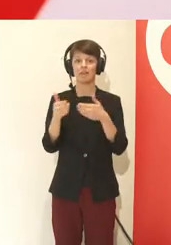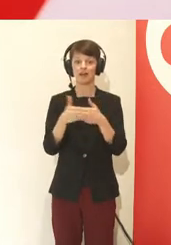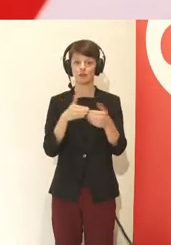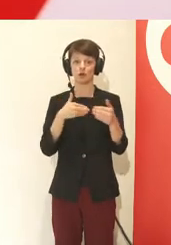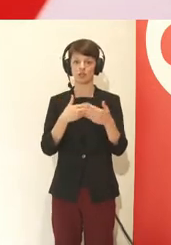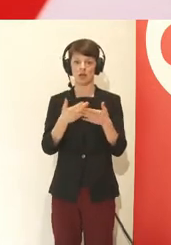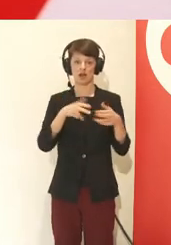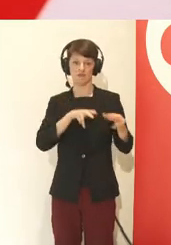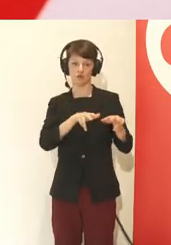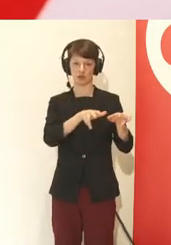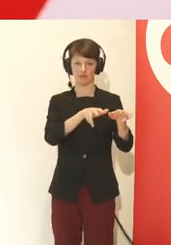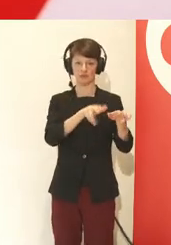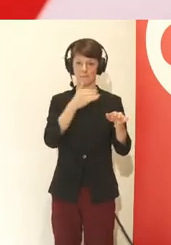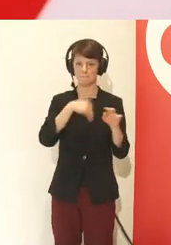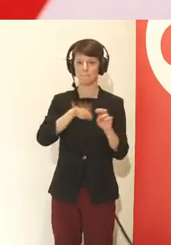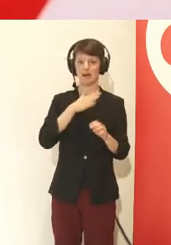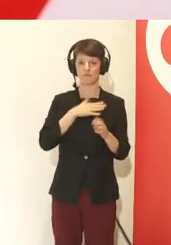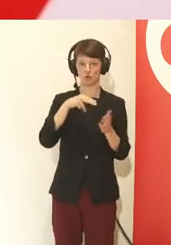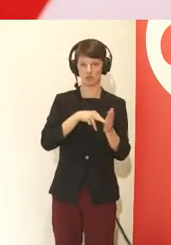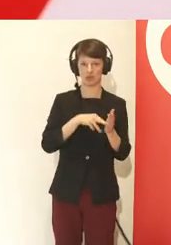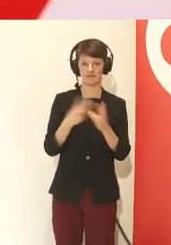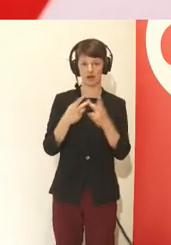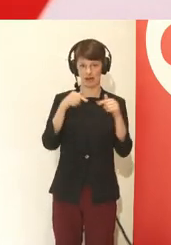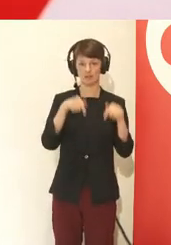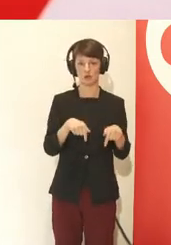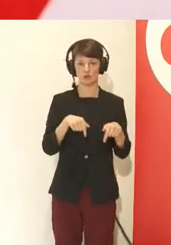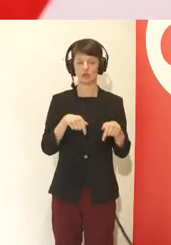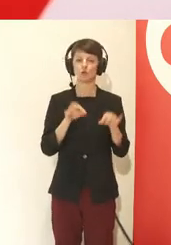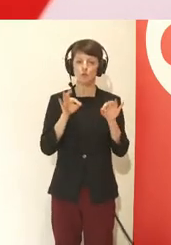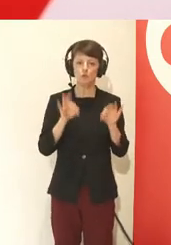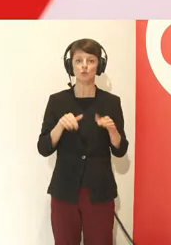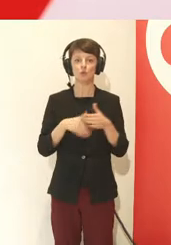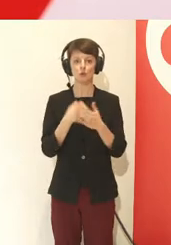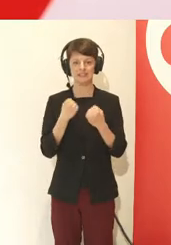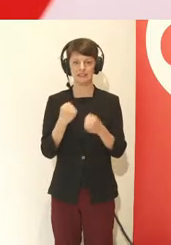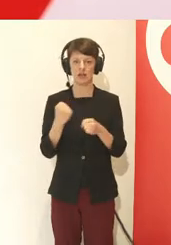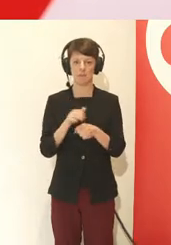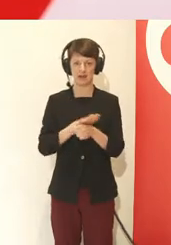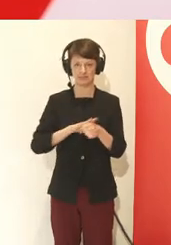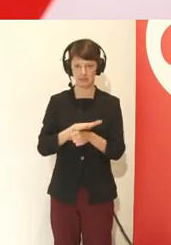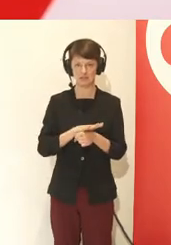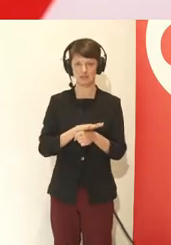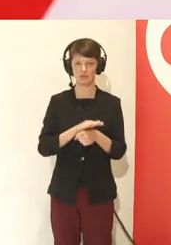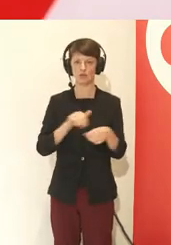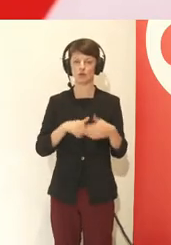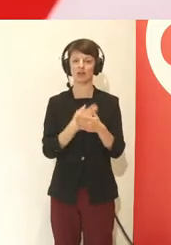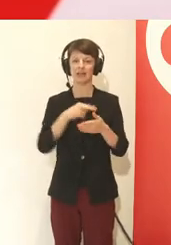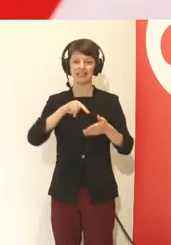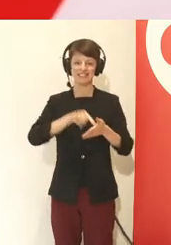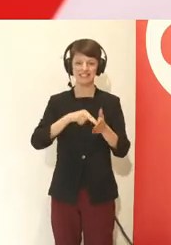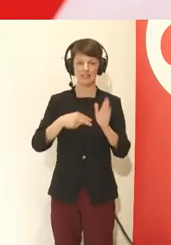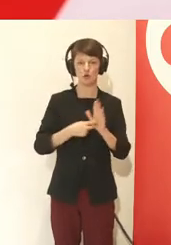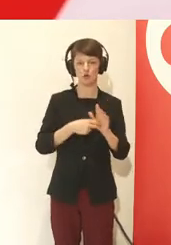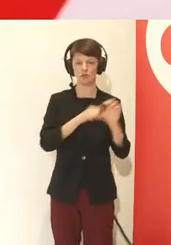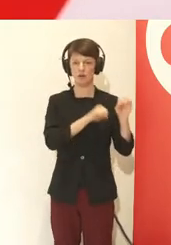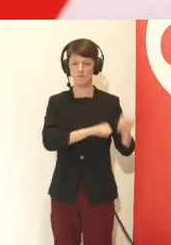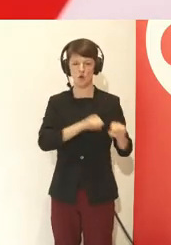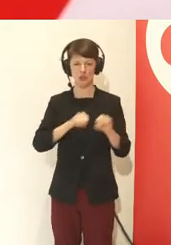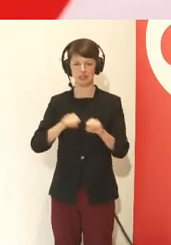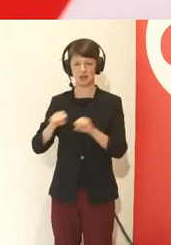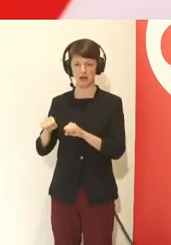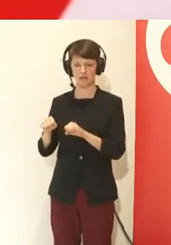noch größeren wohlstand hat als heute gute sichere arbeitsplätze und mit seinen technologischen möglichkeiten vielleicht